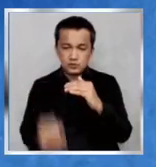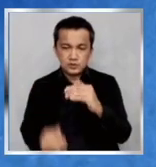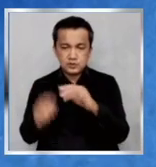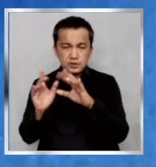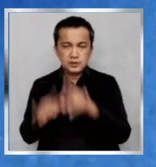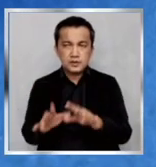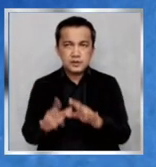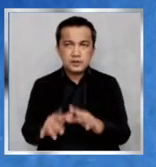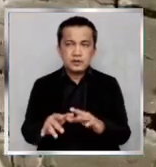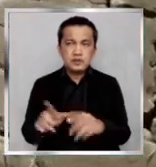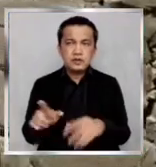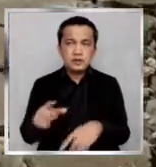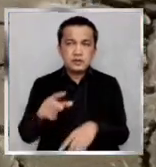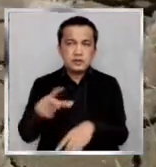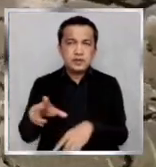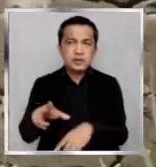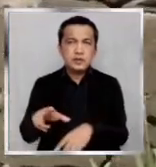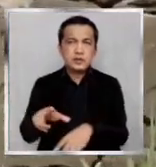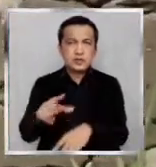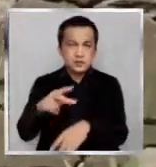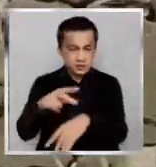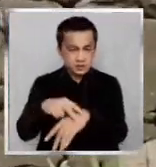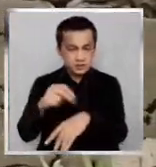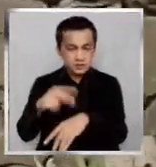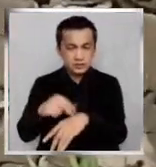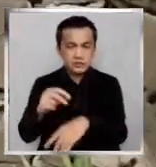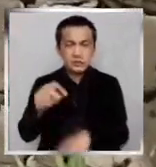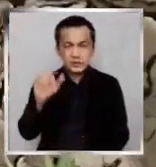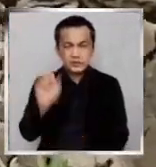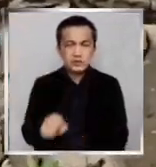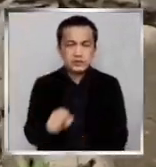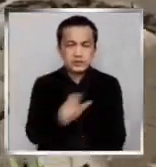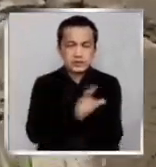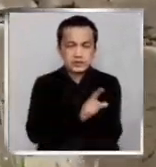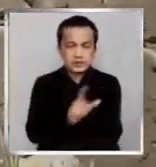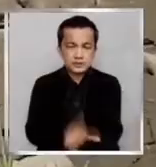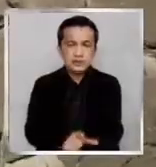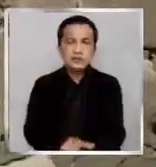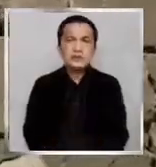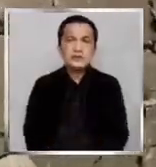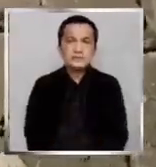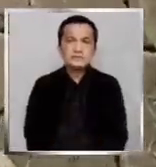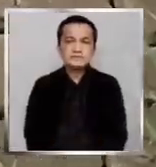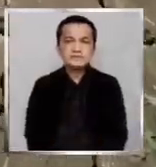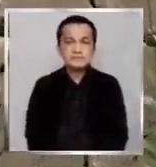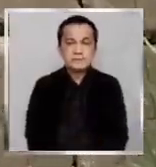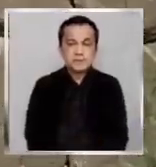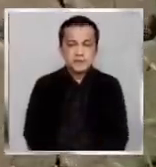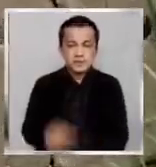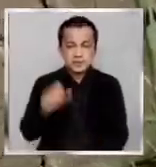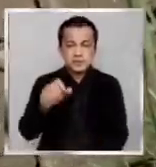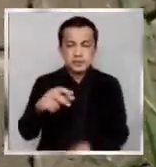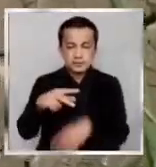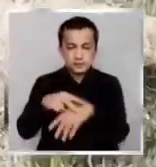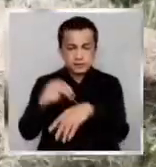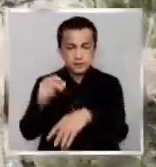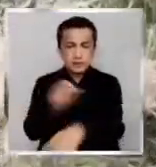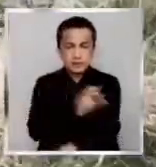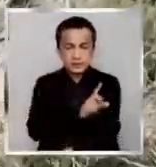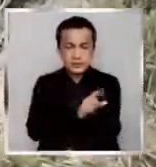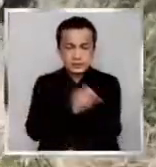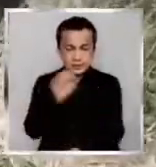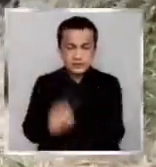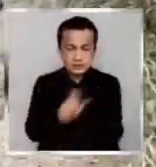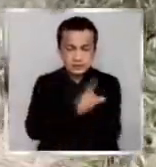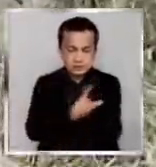at Southern Leyte. Camarines Norte and also Southern Leyte, ang ini-expect natin na pwede siya